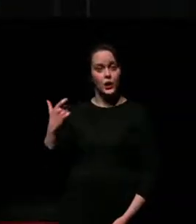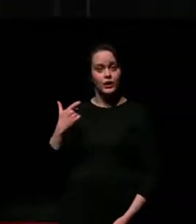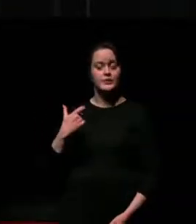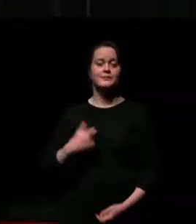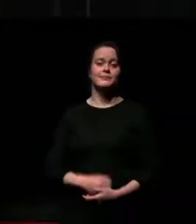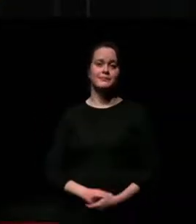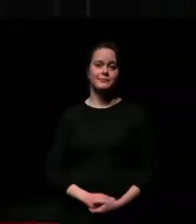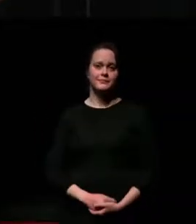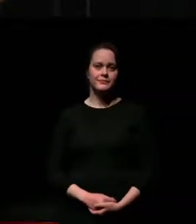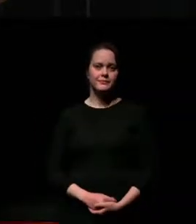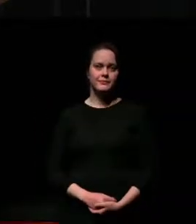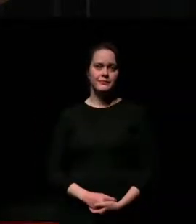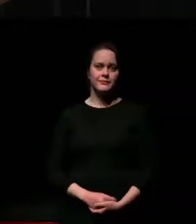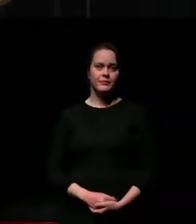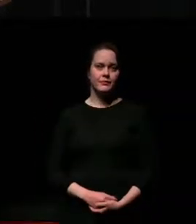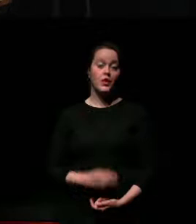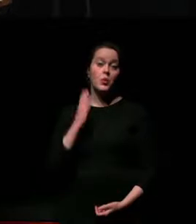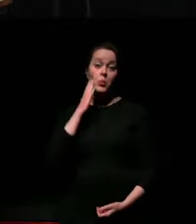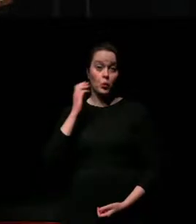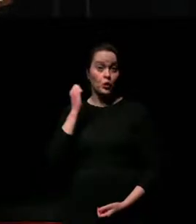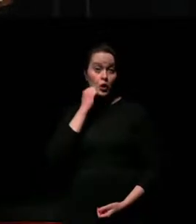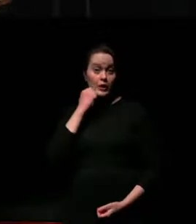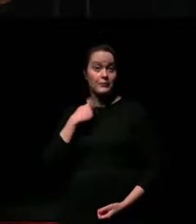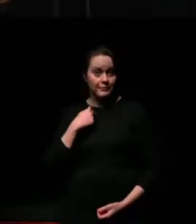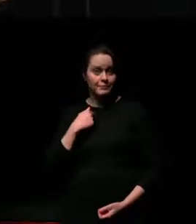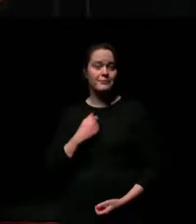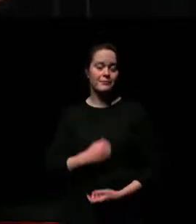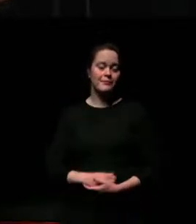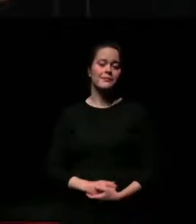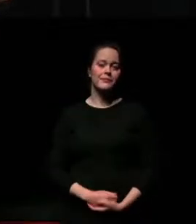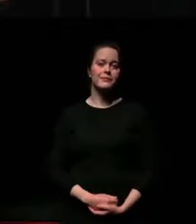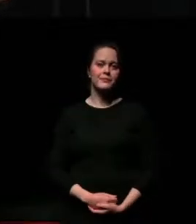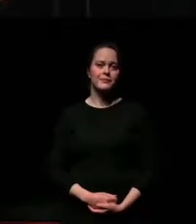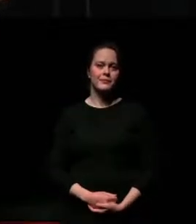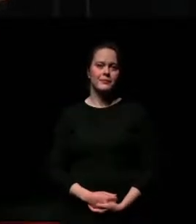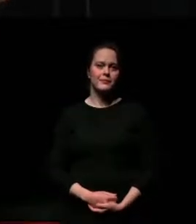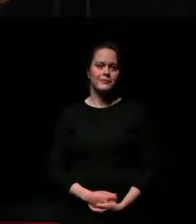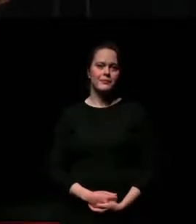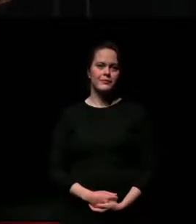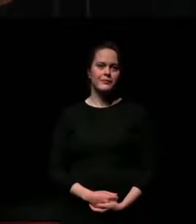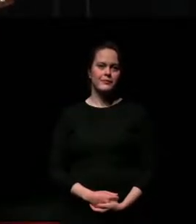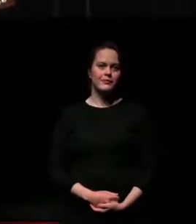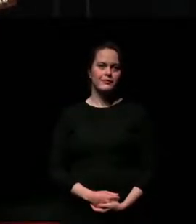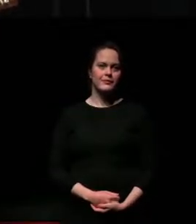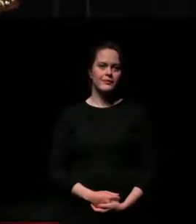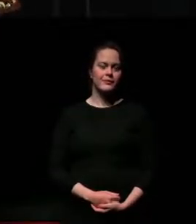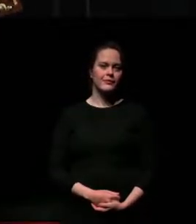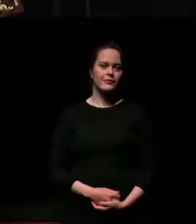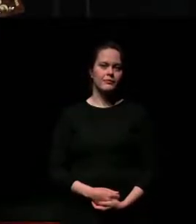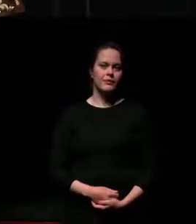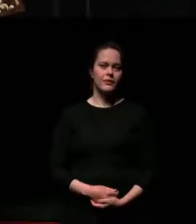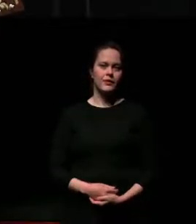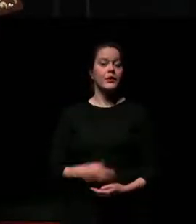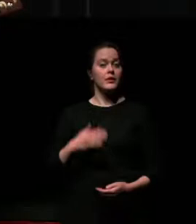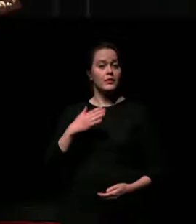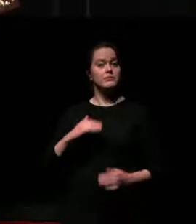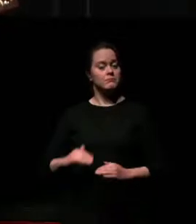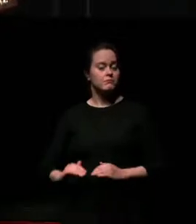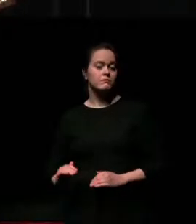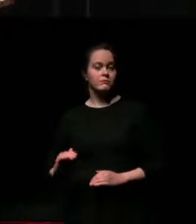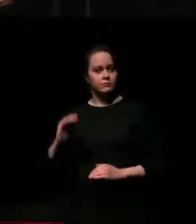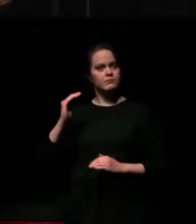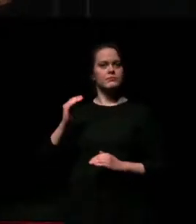og jeg bor her i Trondheim, bor på Tilleren. Har bakgrunn fra sørsamisk